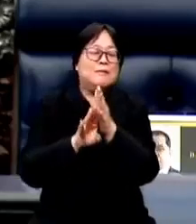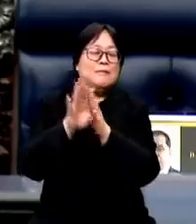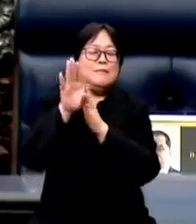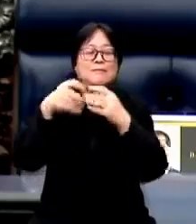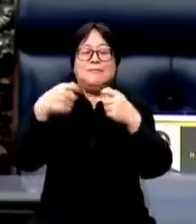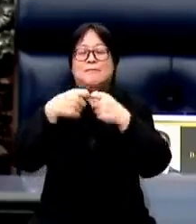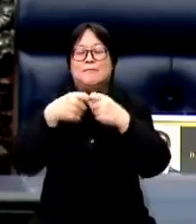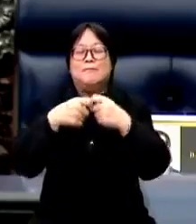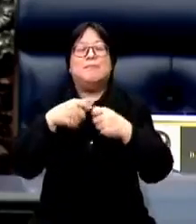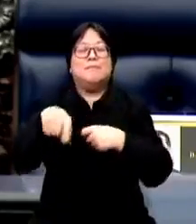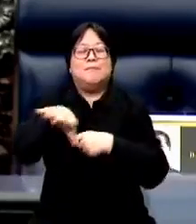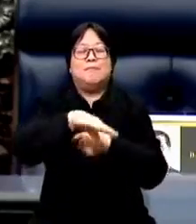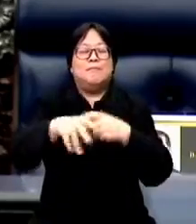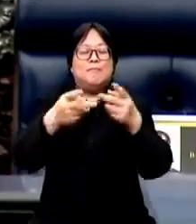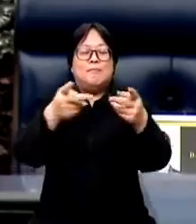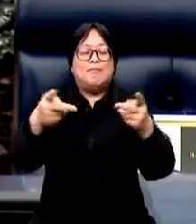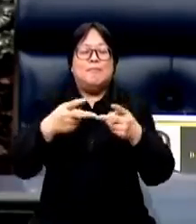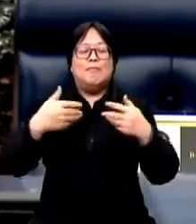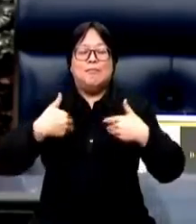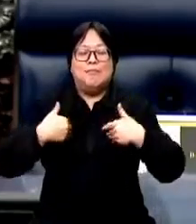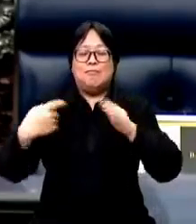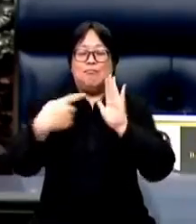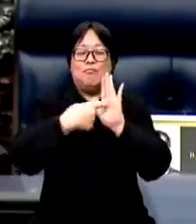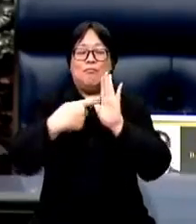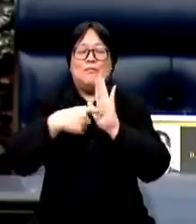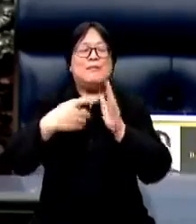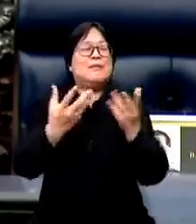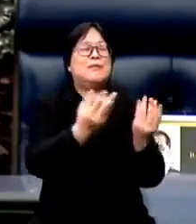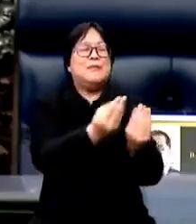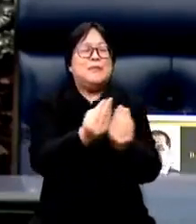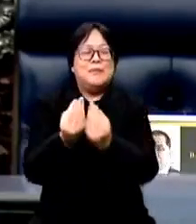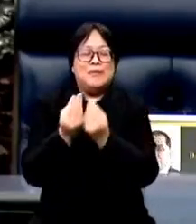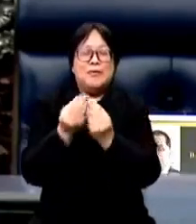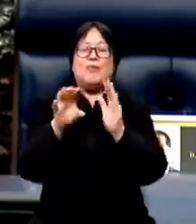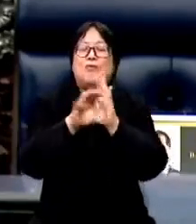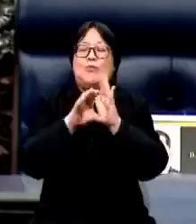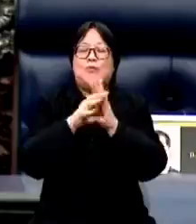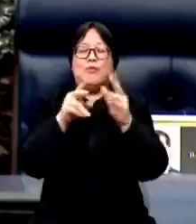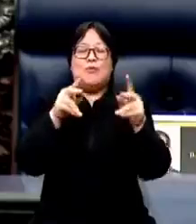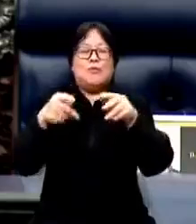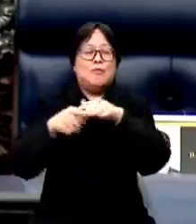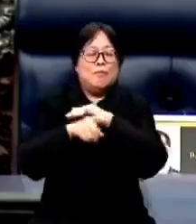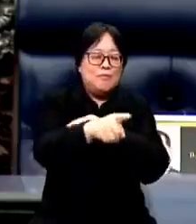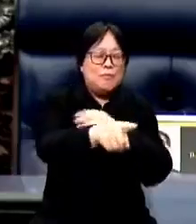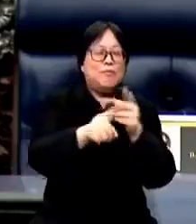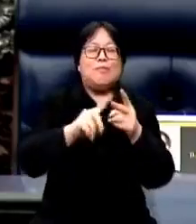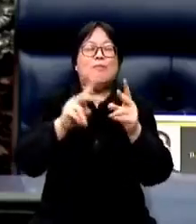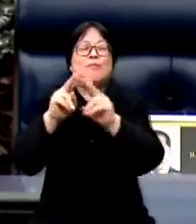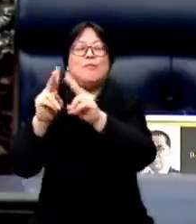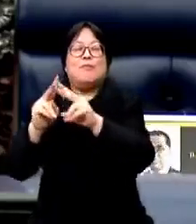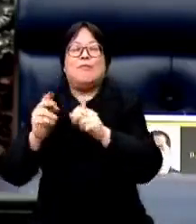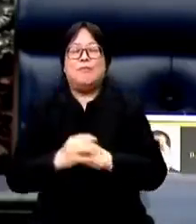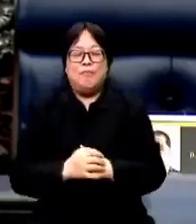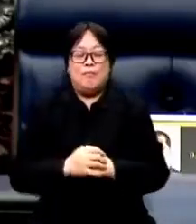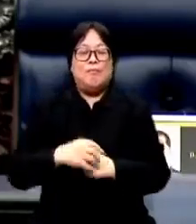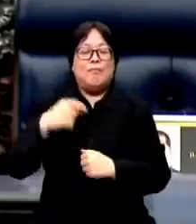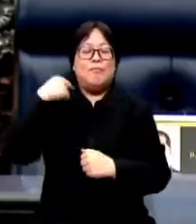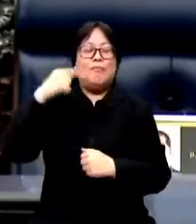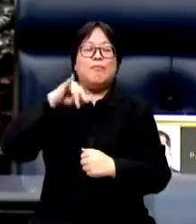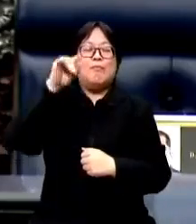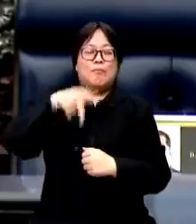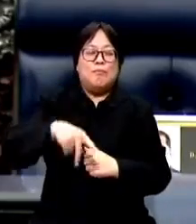pengecas awam di kawasan yang mempunyai permintaan rendah seperti di kawasan pedalaman dan luar Bandar dan Tuan yang di-pertua